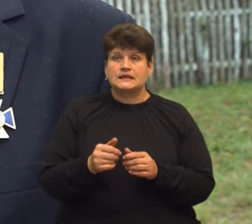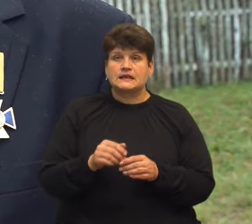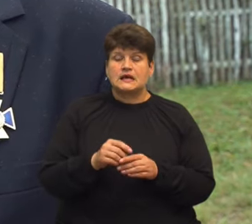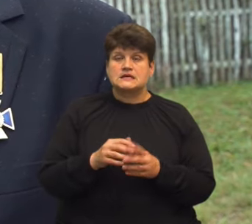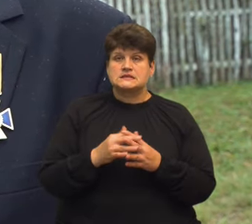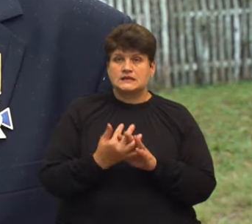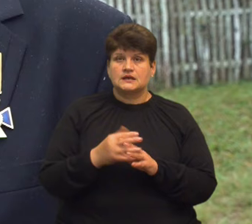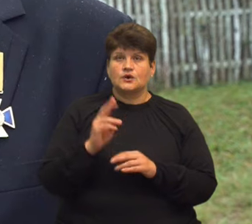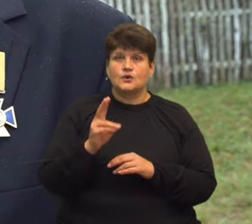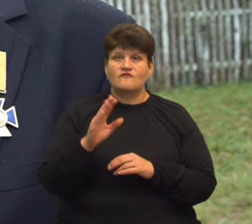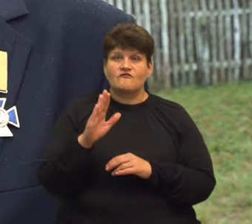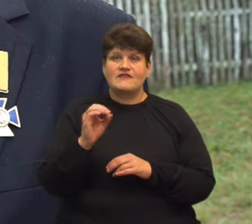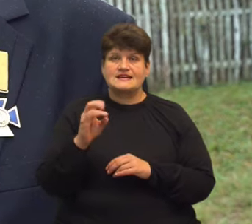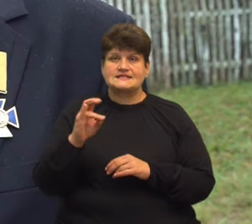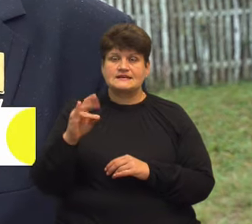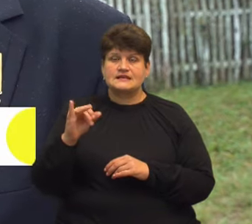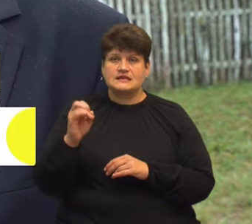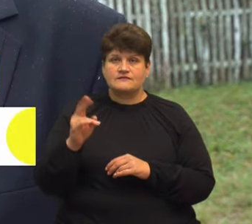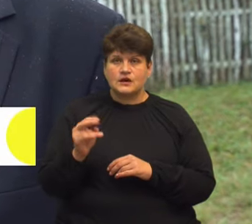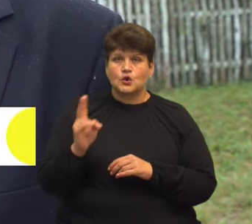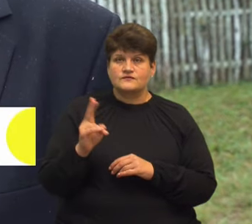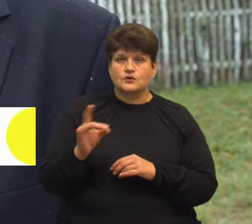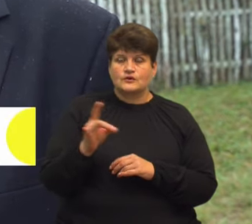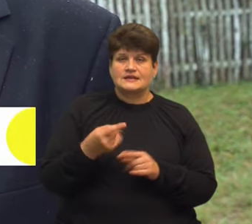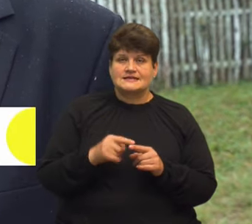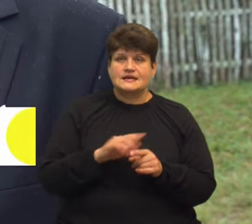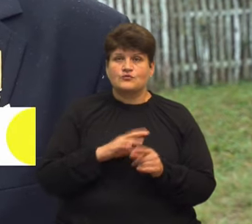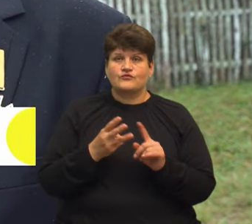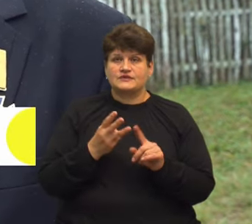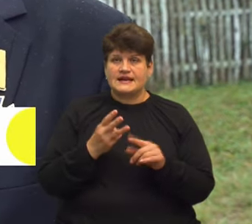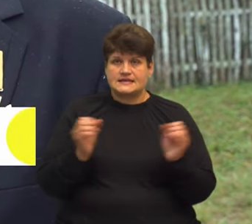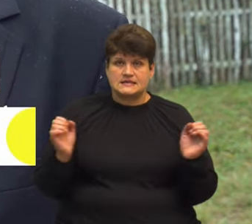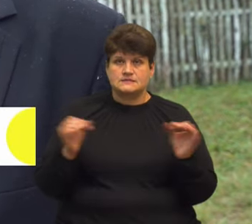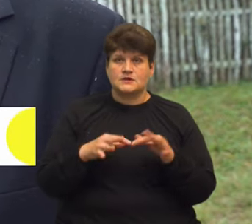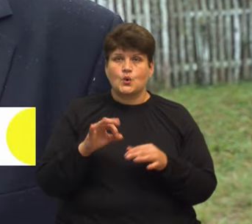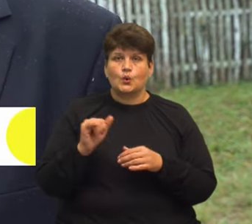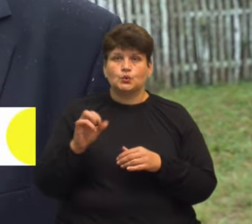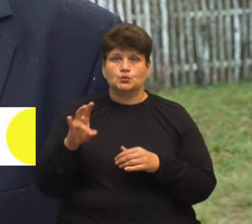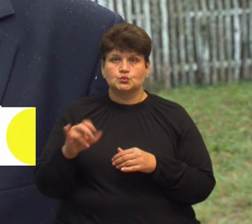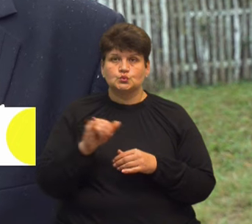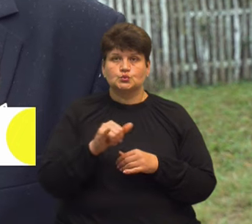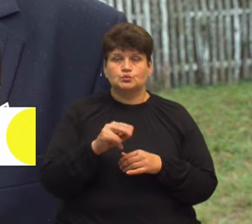Віснівка Кузівського району, це був третій збір ОУН-УПА. Після цього збору